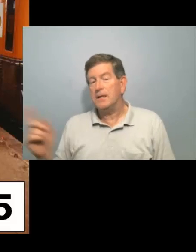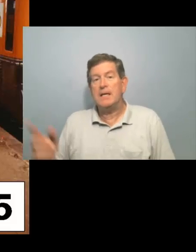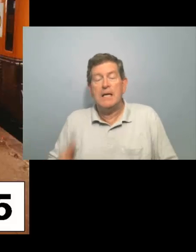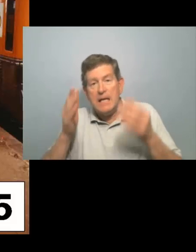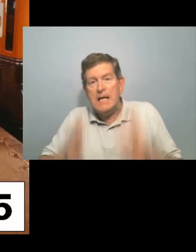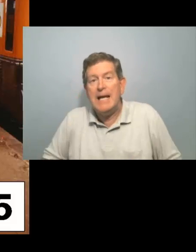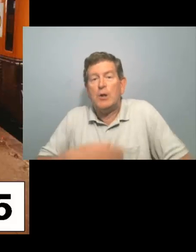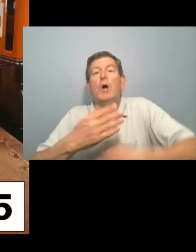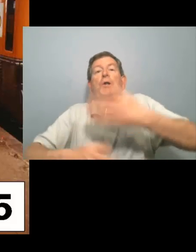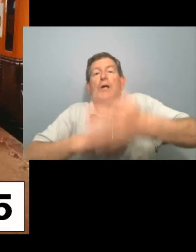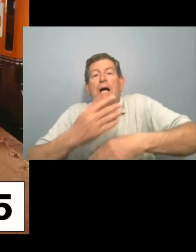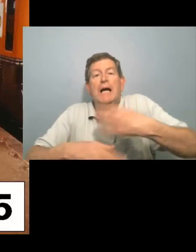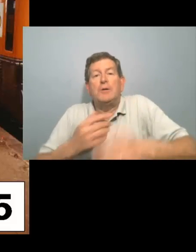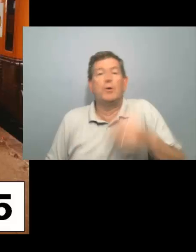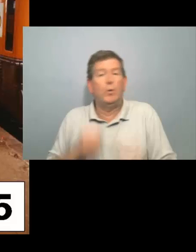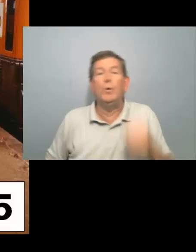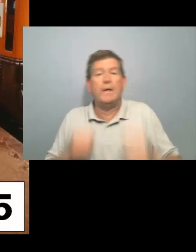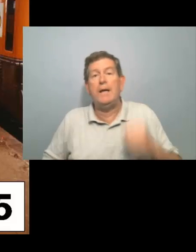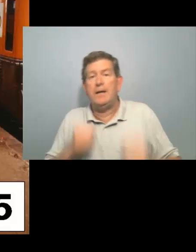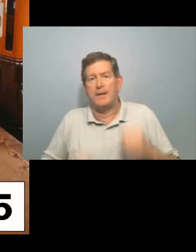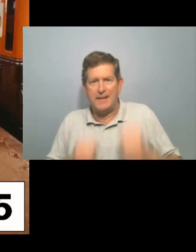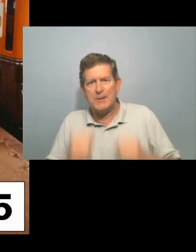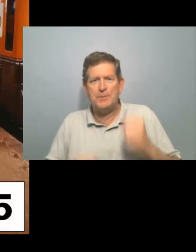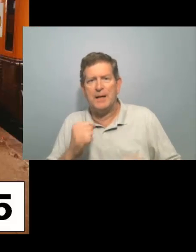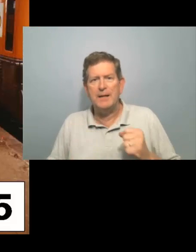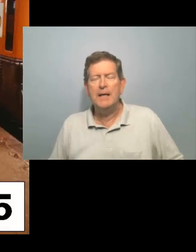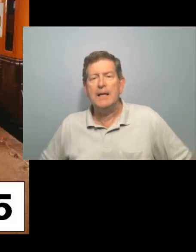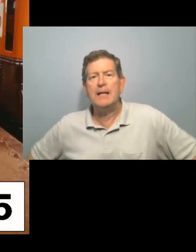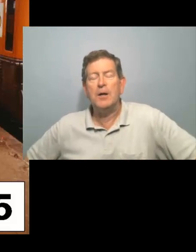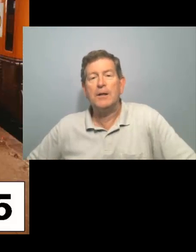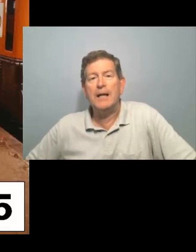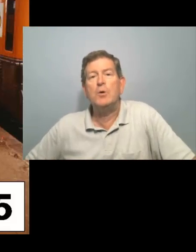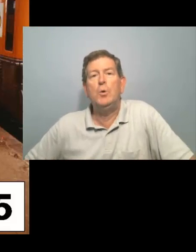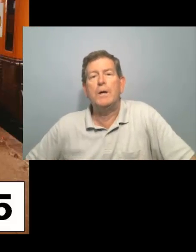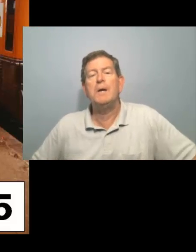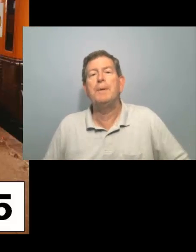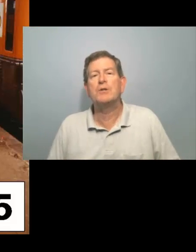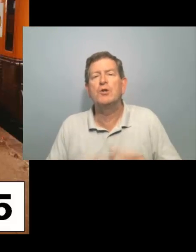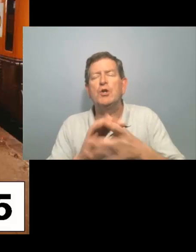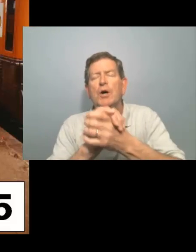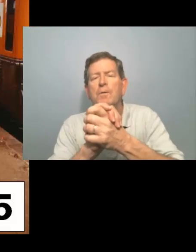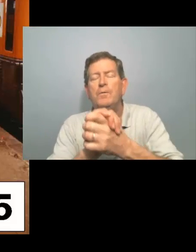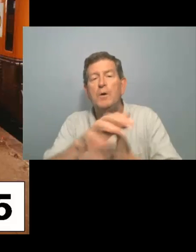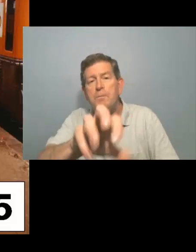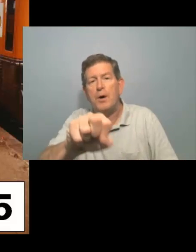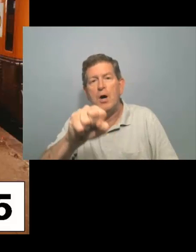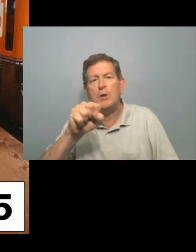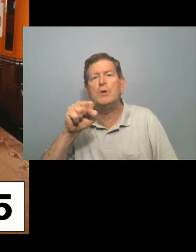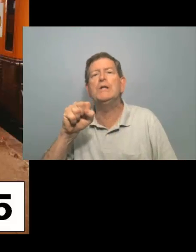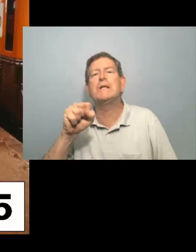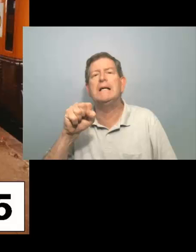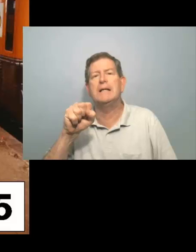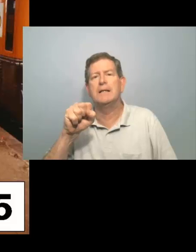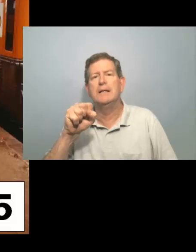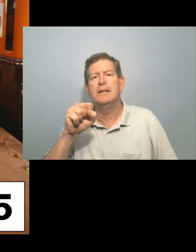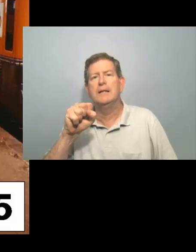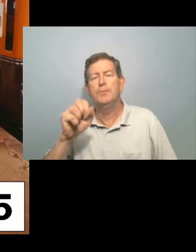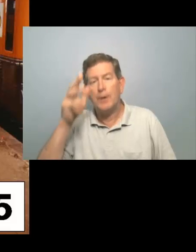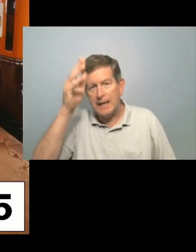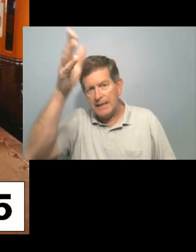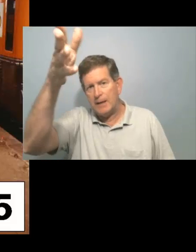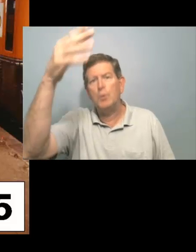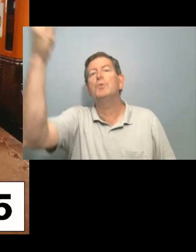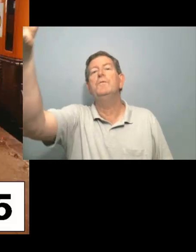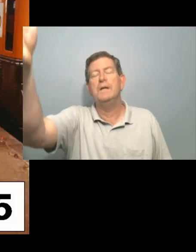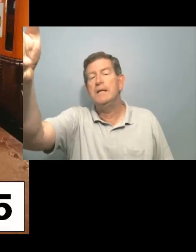Bon, il est en train de courir, n'est-ce pas? Il est en train de courir parce que John veut prendre le train